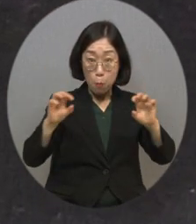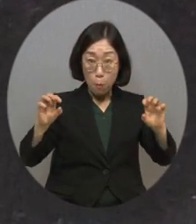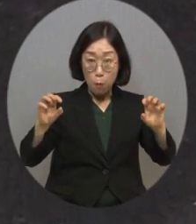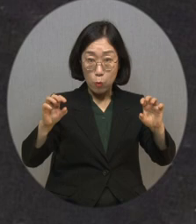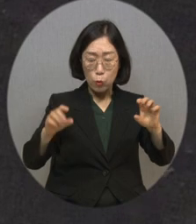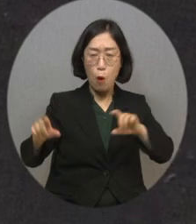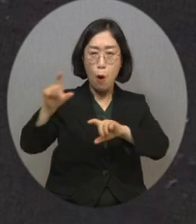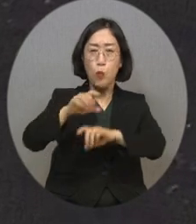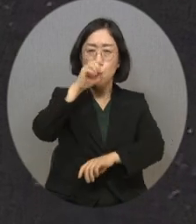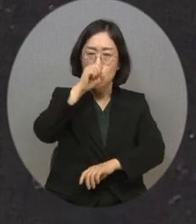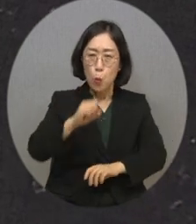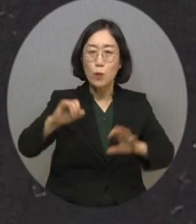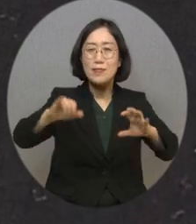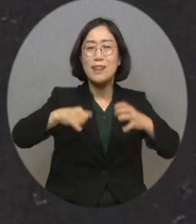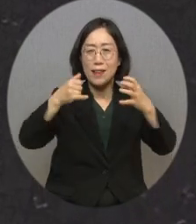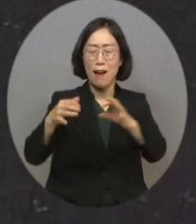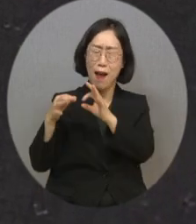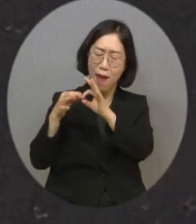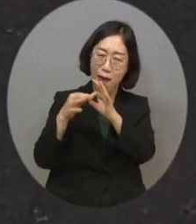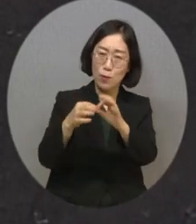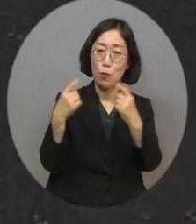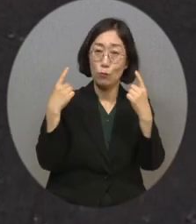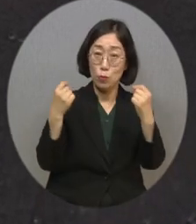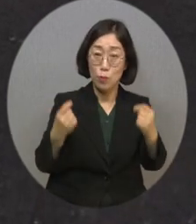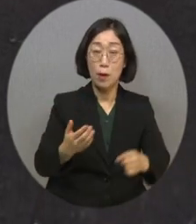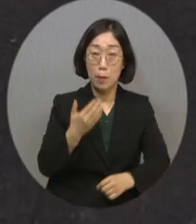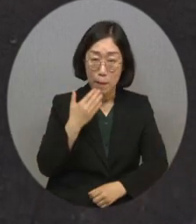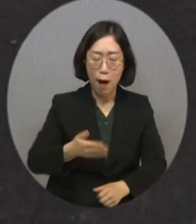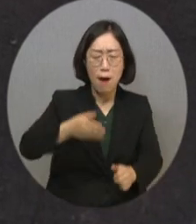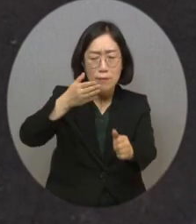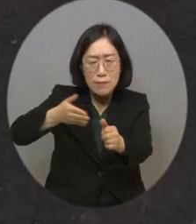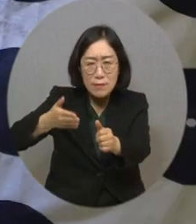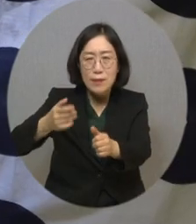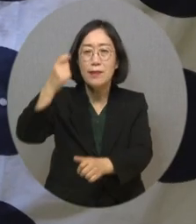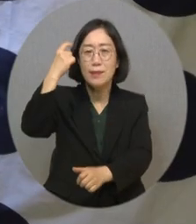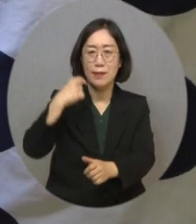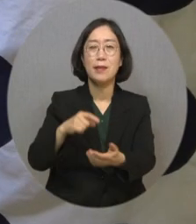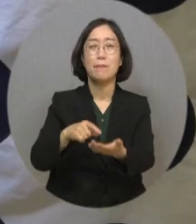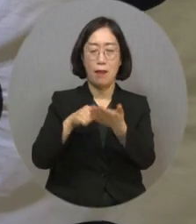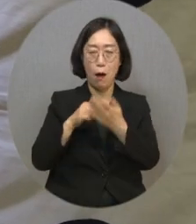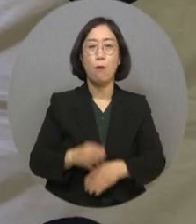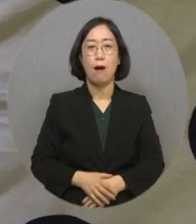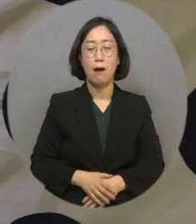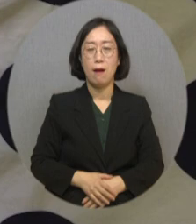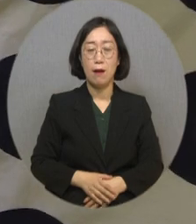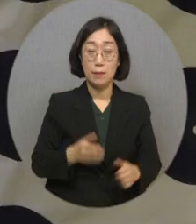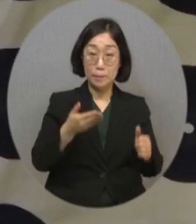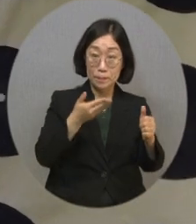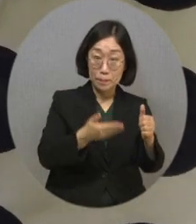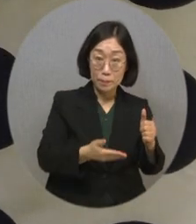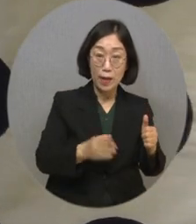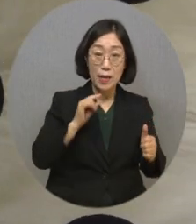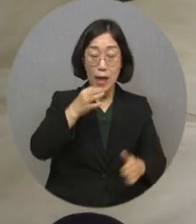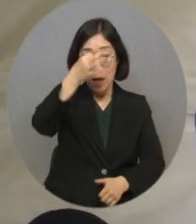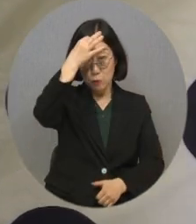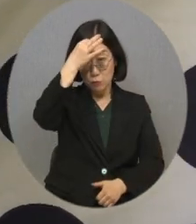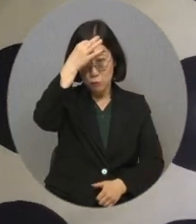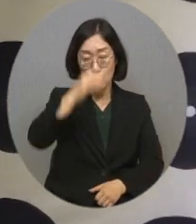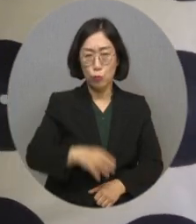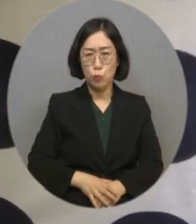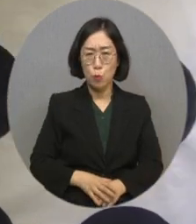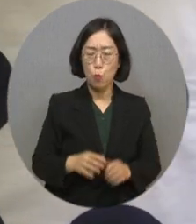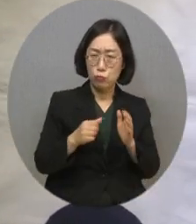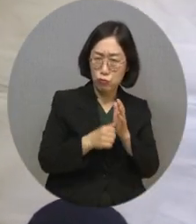세상, 지속가능한 세상을 열어가자는 호소가 느껴집니다. 작가는 예술사조나 재료의 경계에